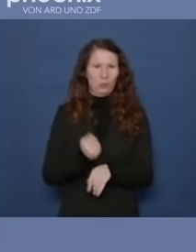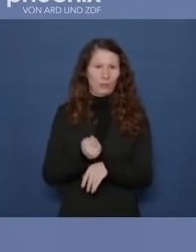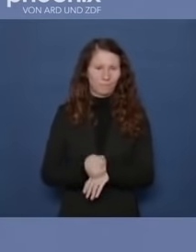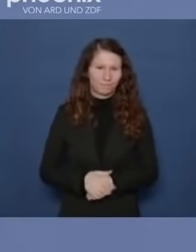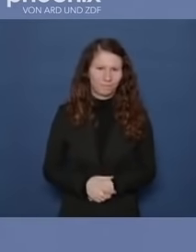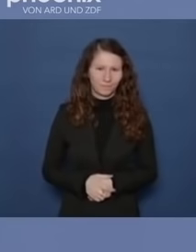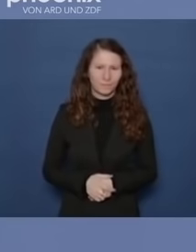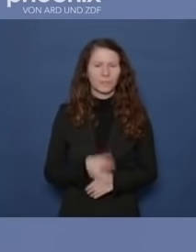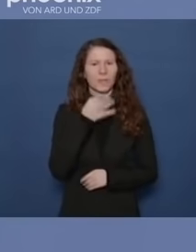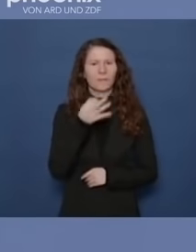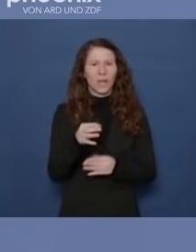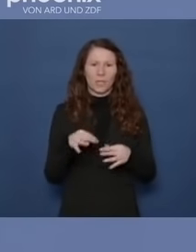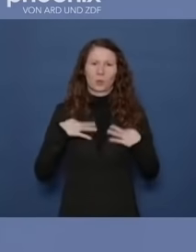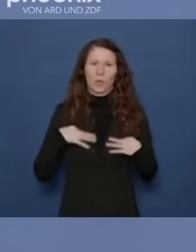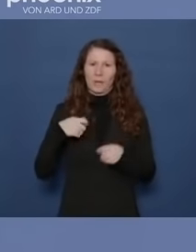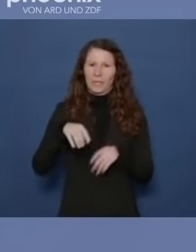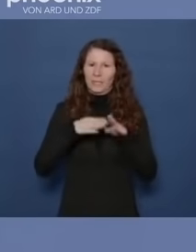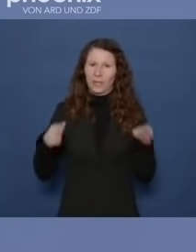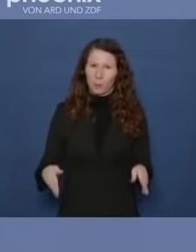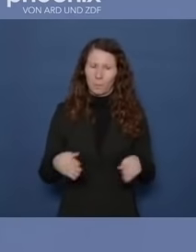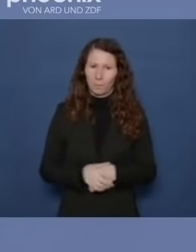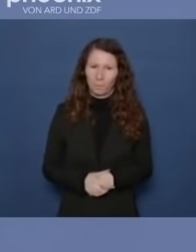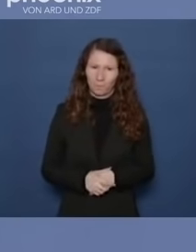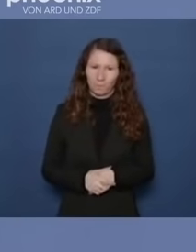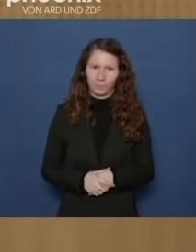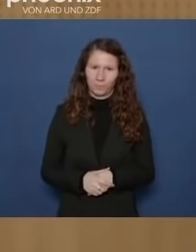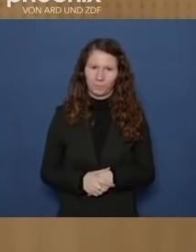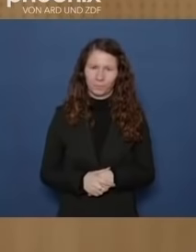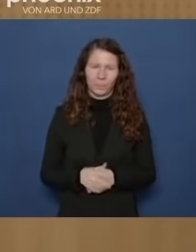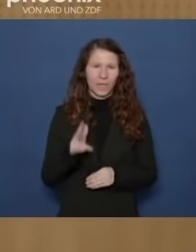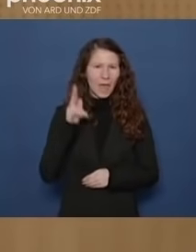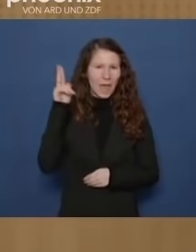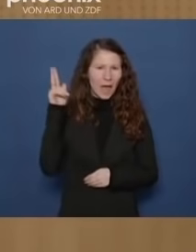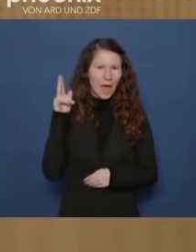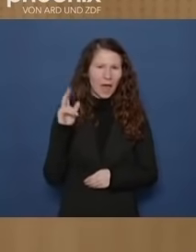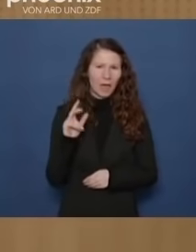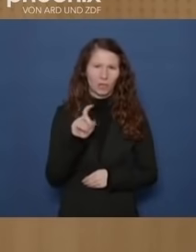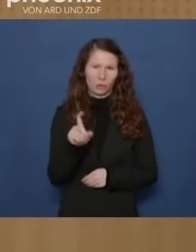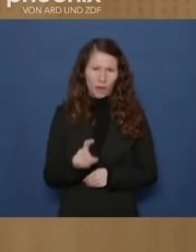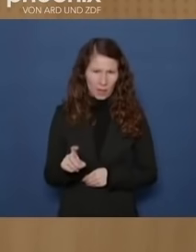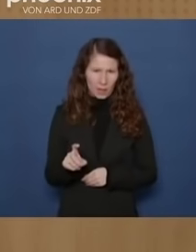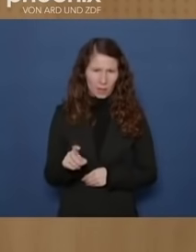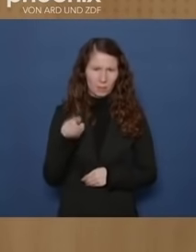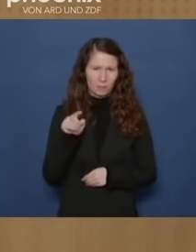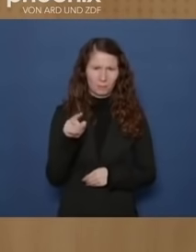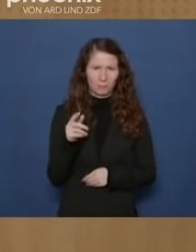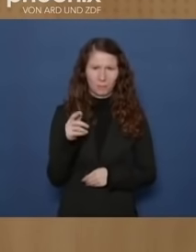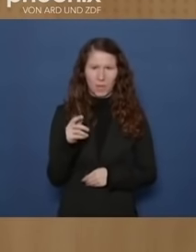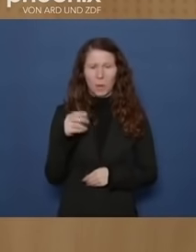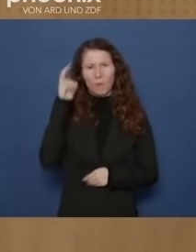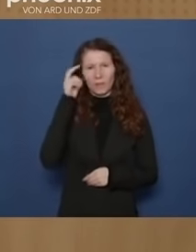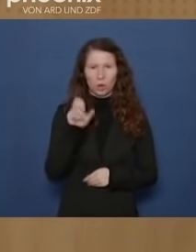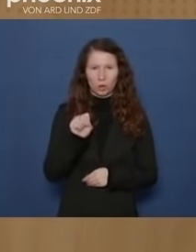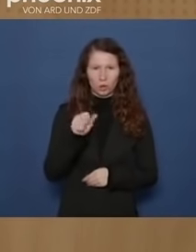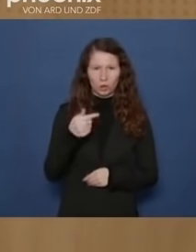Ja, eine Frage an das Gesundheitsministerium. Und zwar ist der Herr Zubeil, der Gatte des Virologen Professor Streeck, bei Ihnen